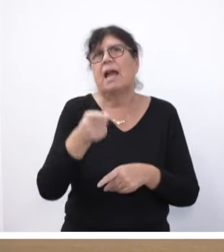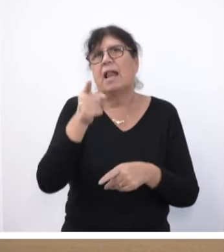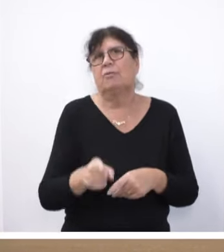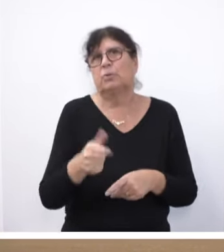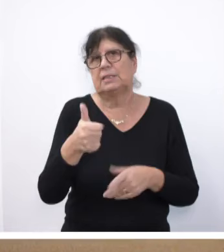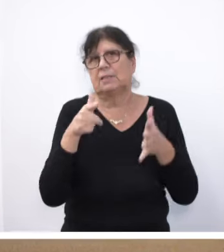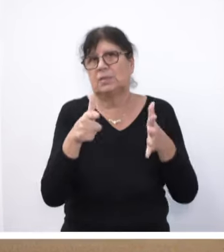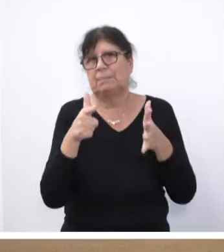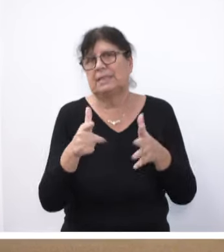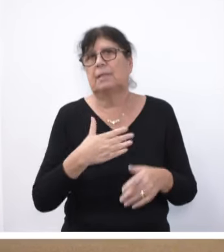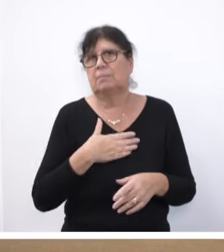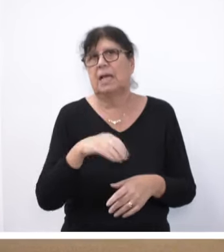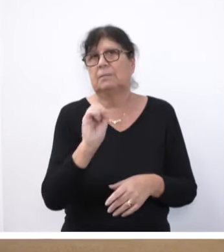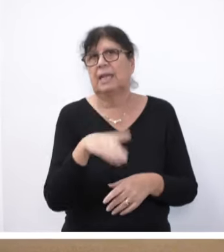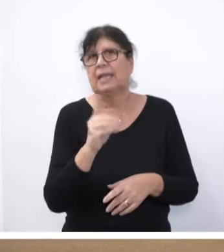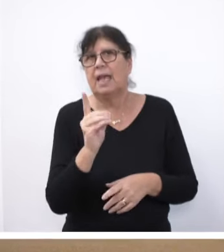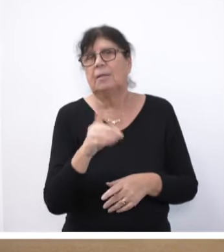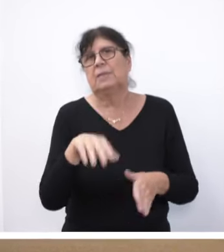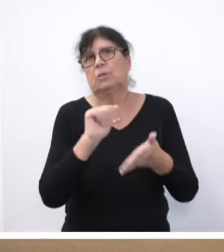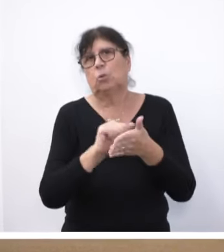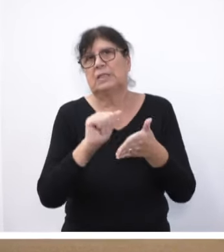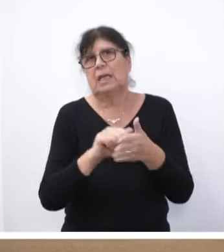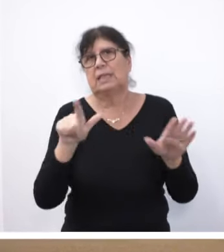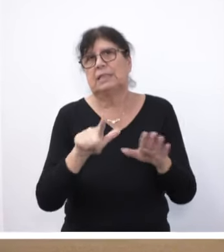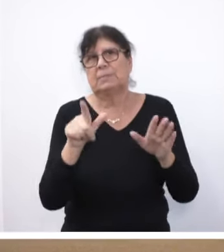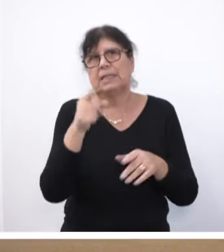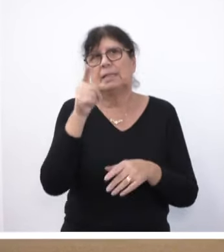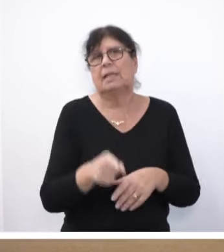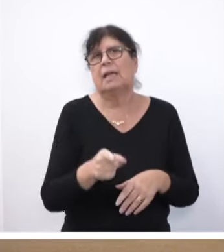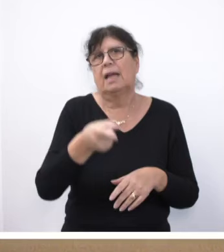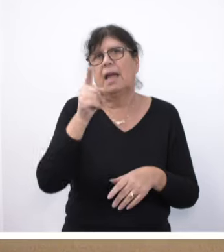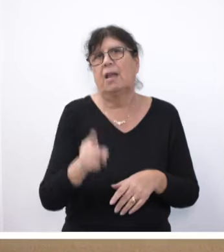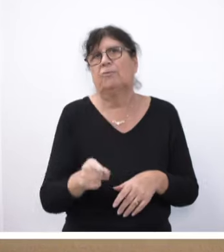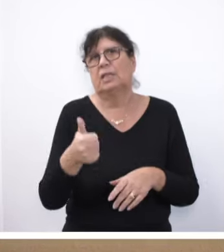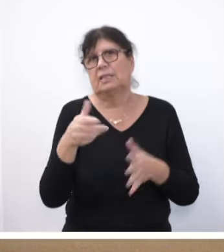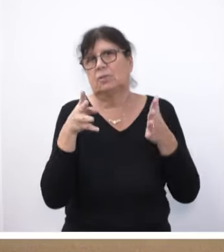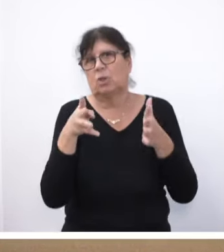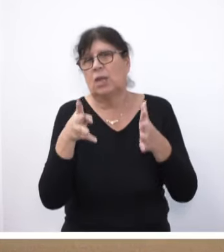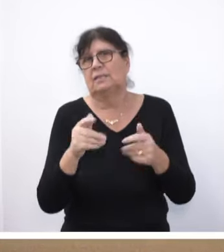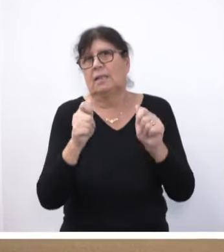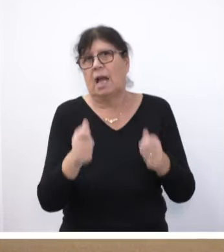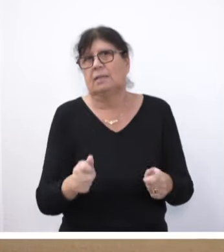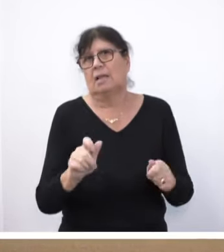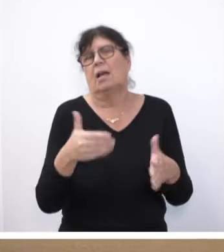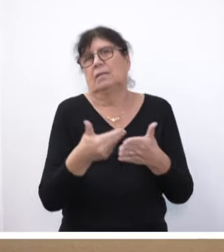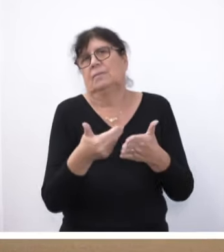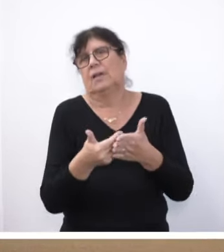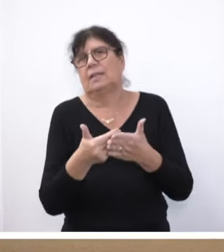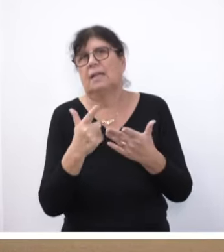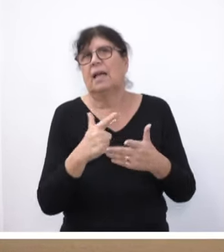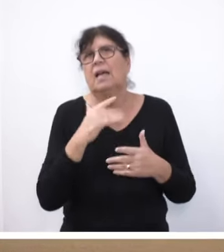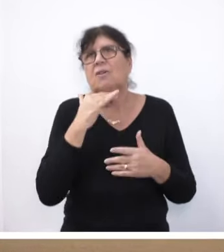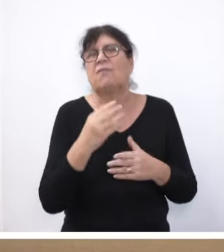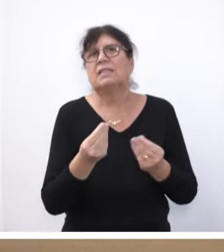17/1176 hat die SPD-Landtagsfraktion mit der Drucksache 17/1196 den Antrag betreffend